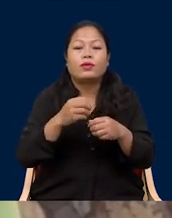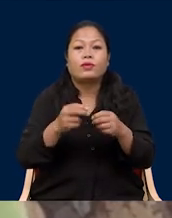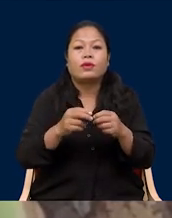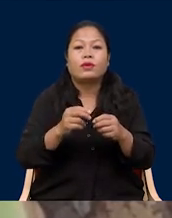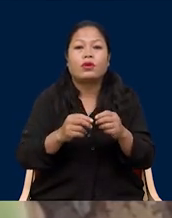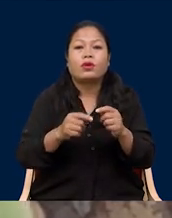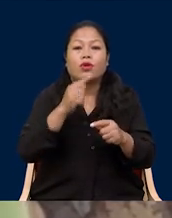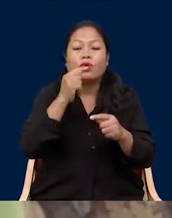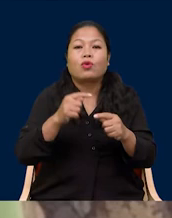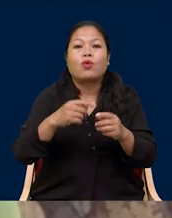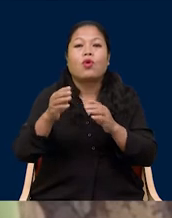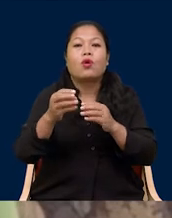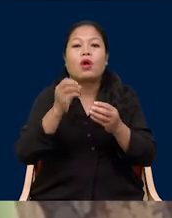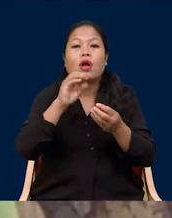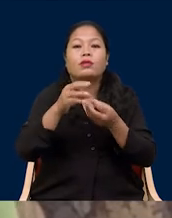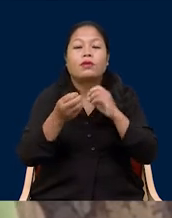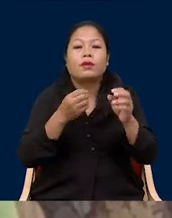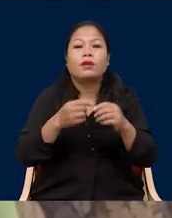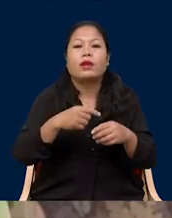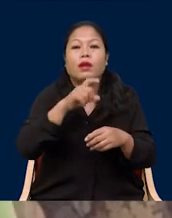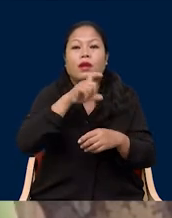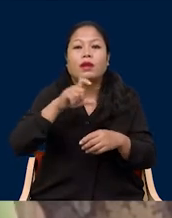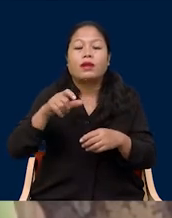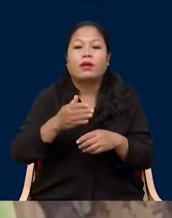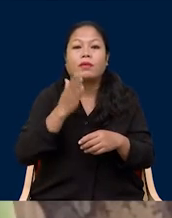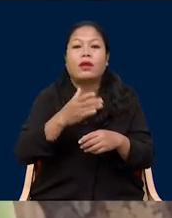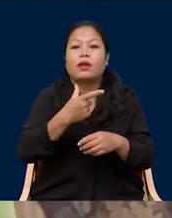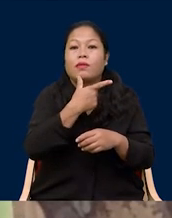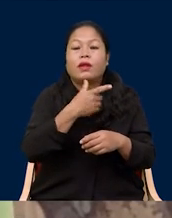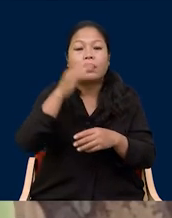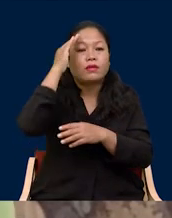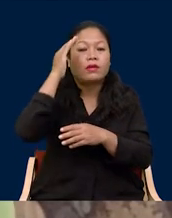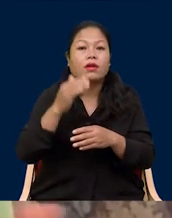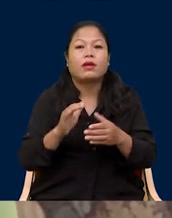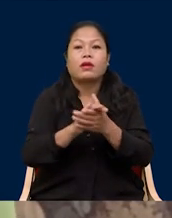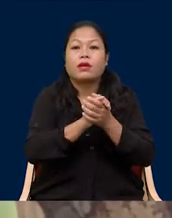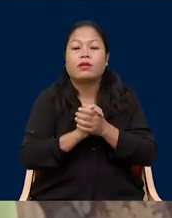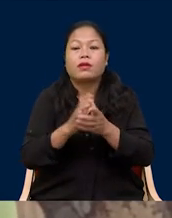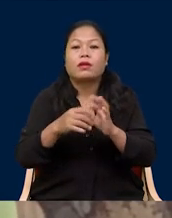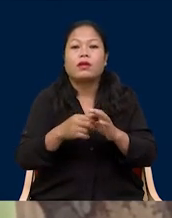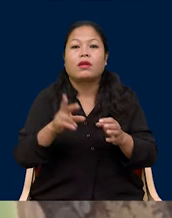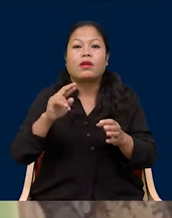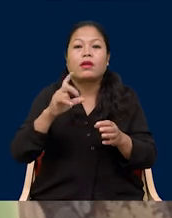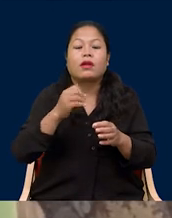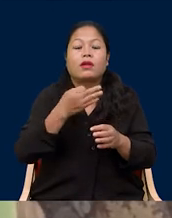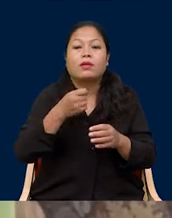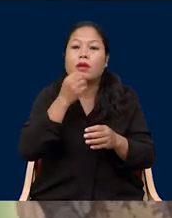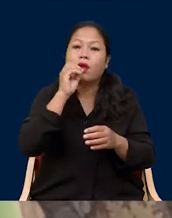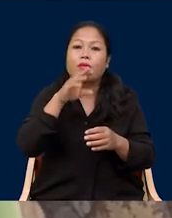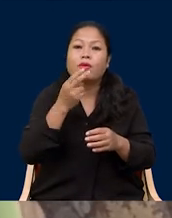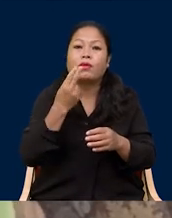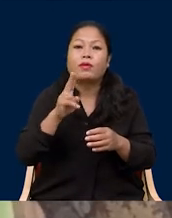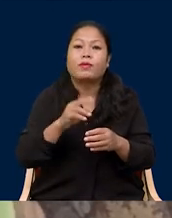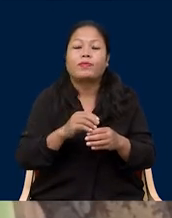प्रविधिको आदान प्रदान गर्न चाहिँ नेपाल र बेलायत सरकारको सहकारी, त्यसै गरी चाहिँ अघि नै हाम्रो राधा म्यामले पनि भनिसक्नु भएको